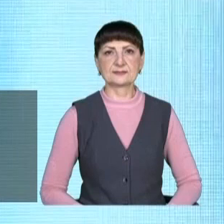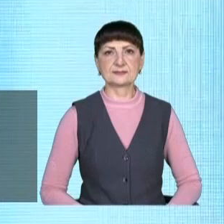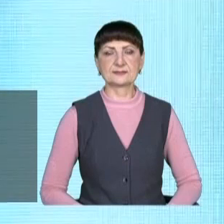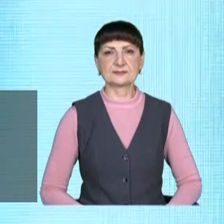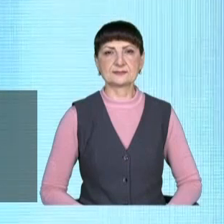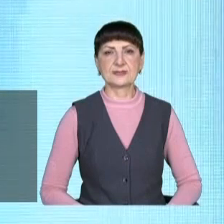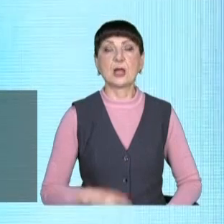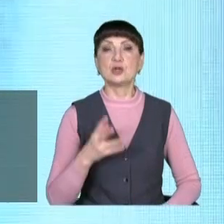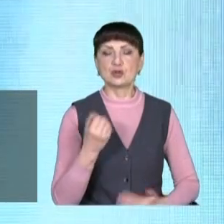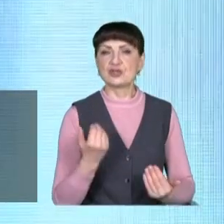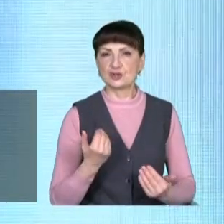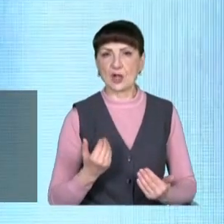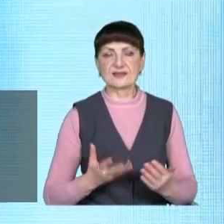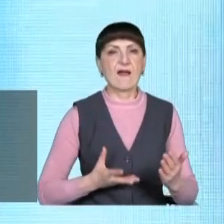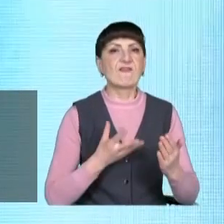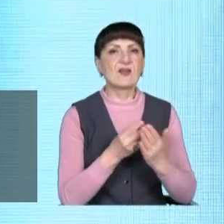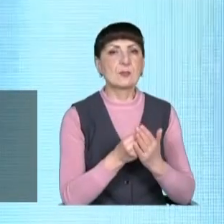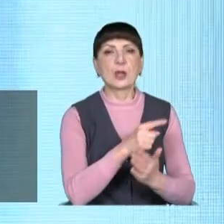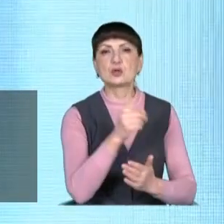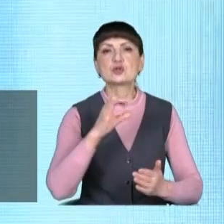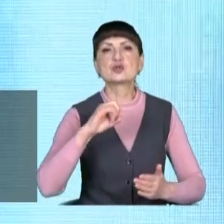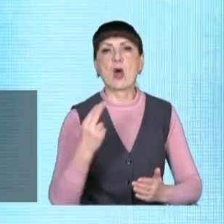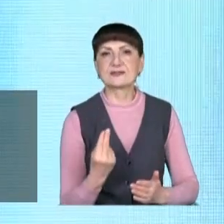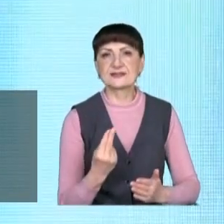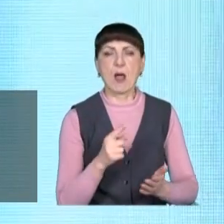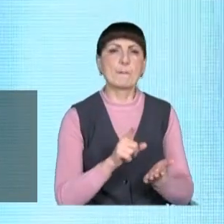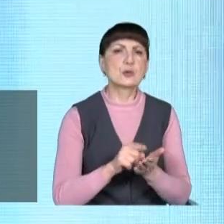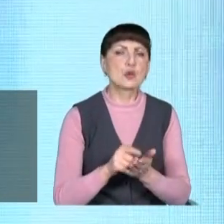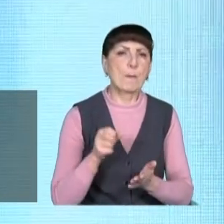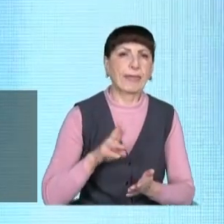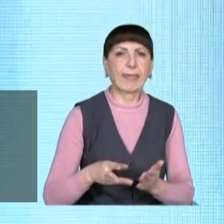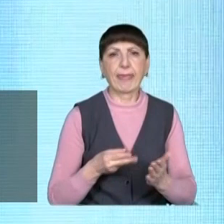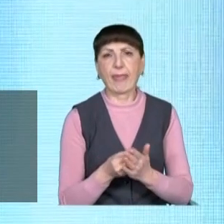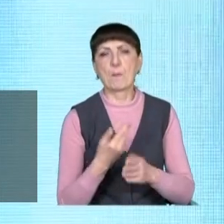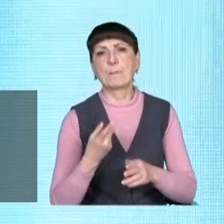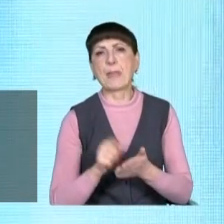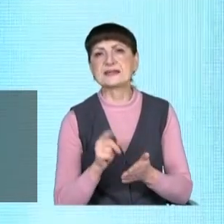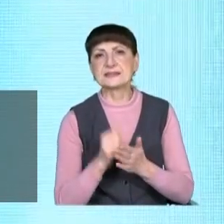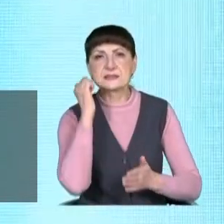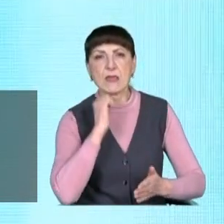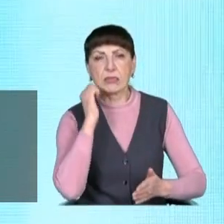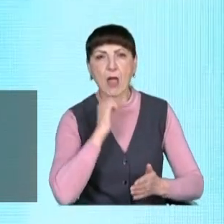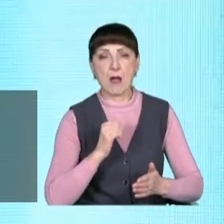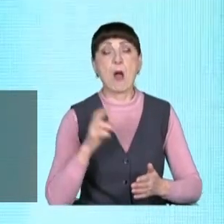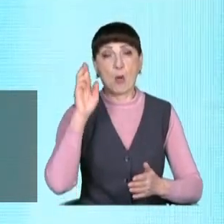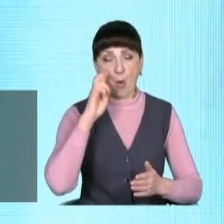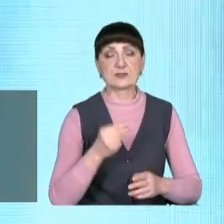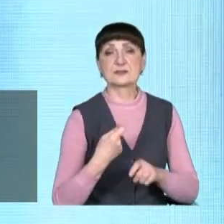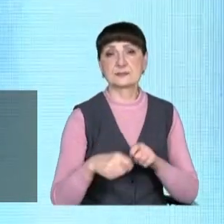В то же время сейчас на выплату отдельных видов социальных пособий, части пенсии, которые субсидируются